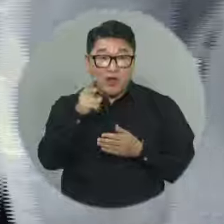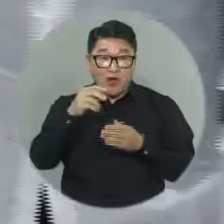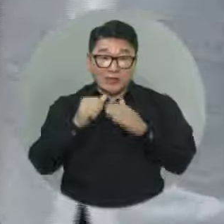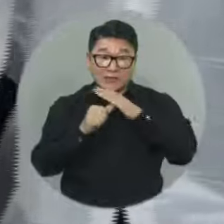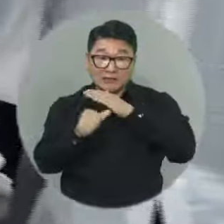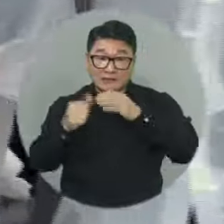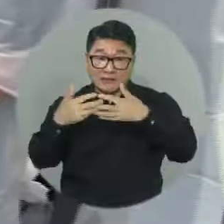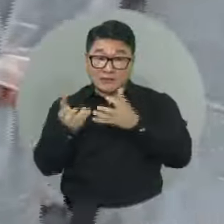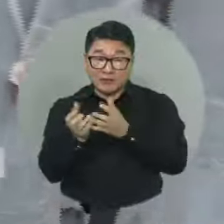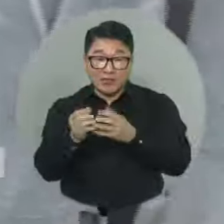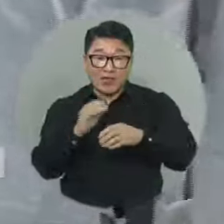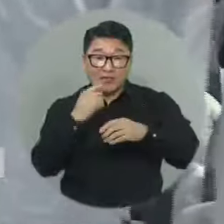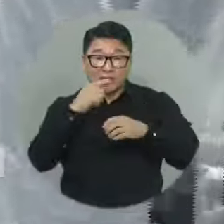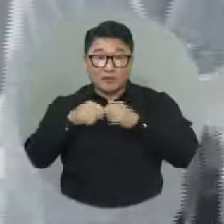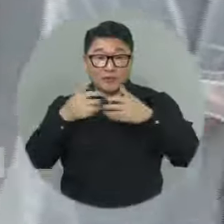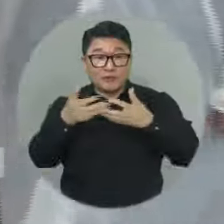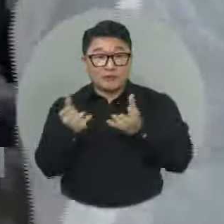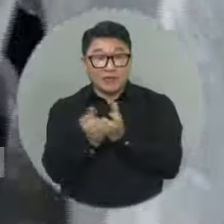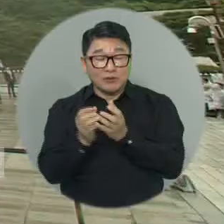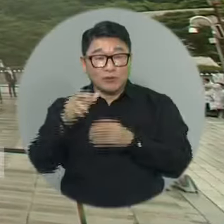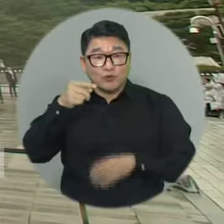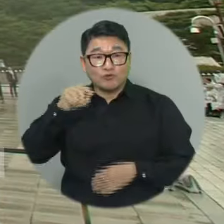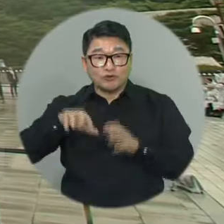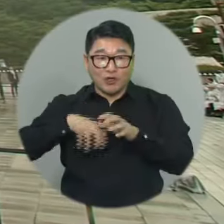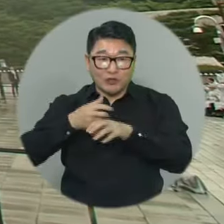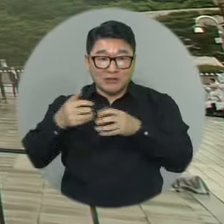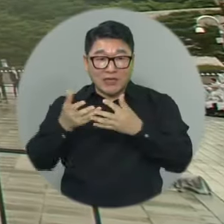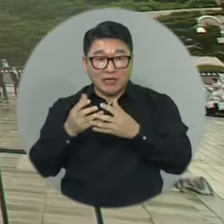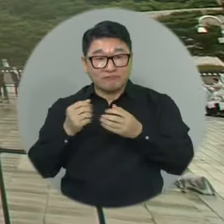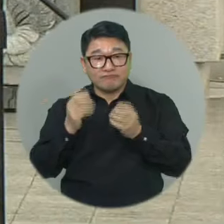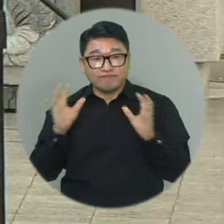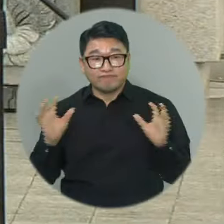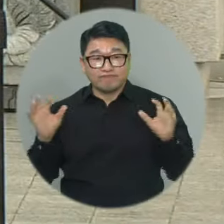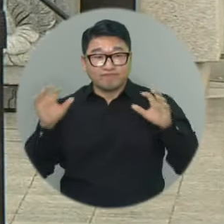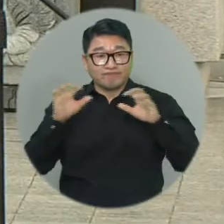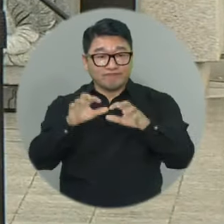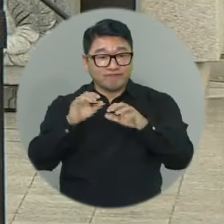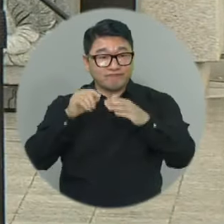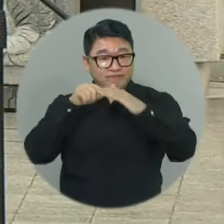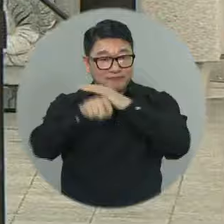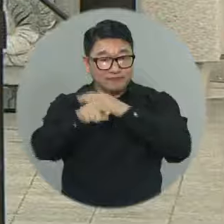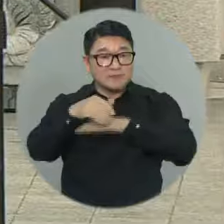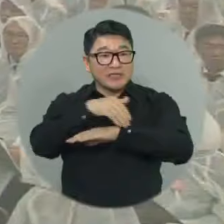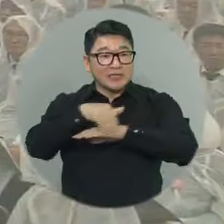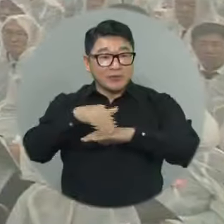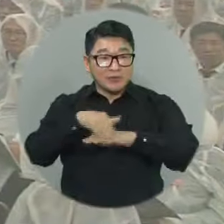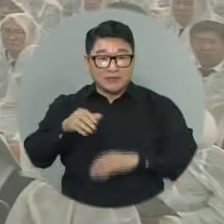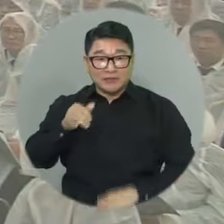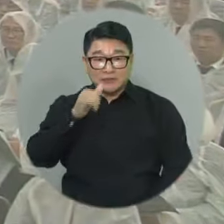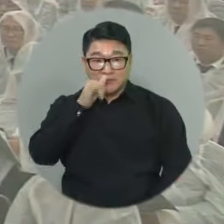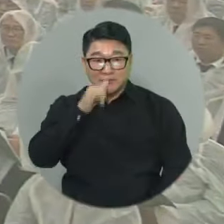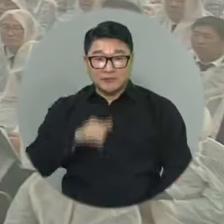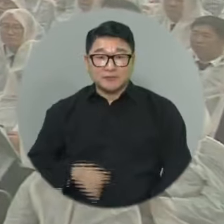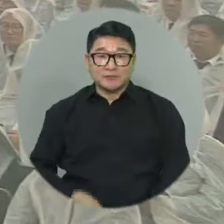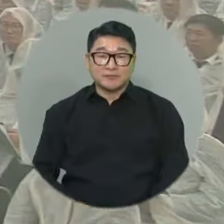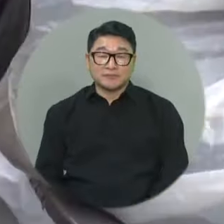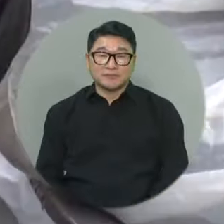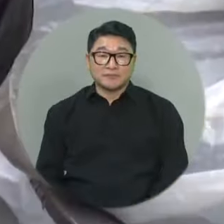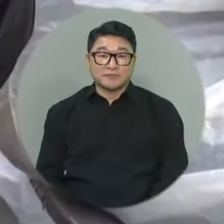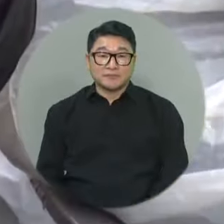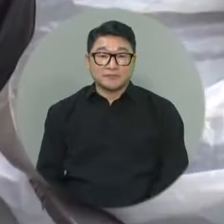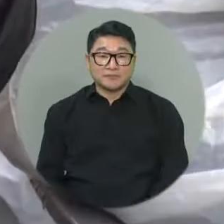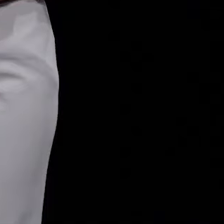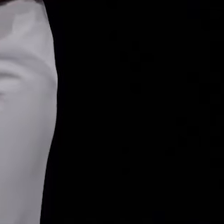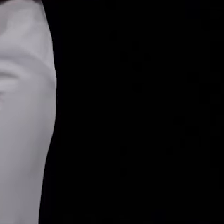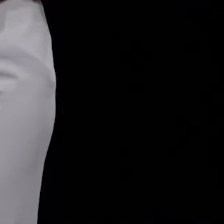지도부와 더불어민주당 지도부, 조국혁신당 지도부들이 대거 광주를 찾을 예정입니다. MBC 뉴스